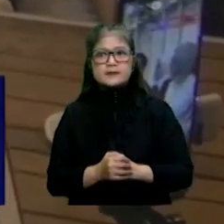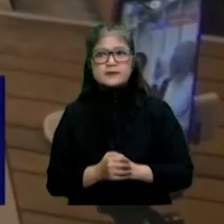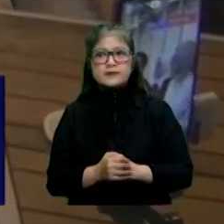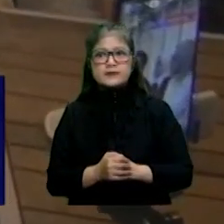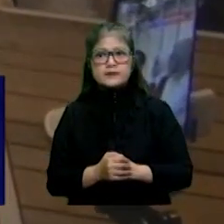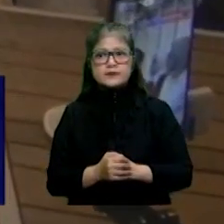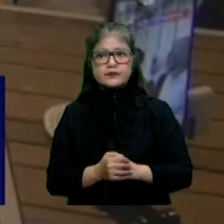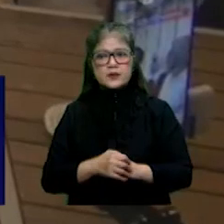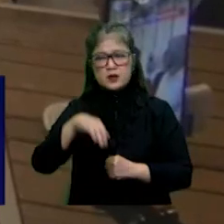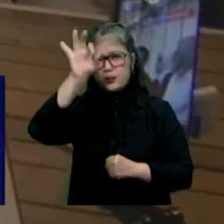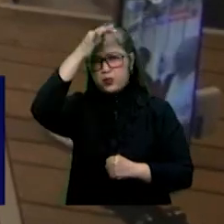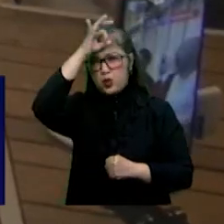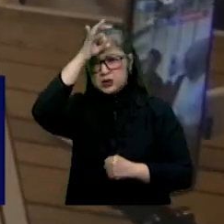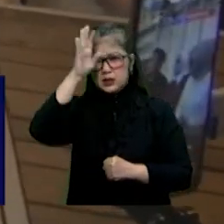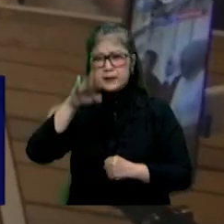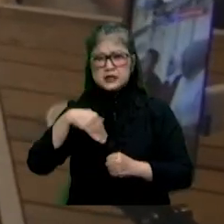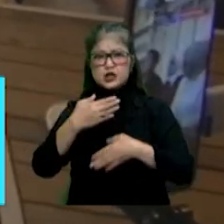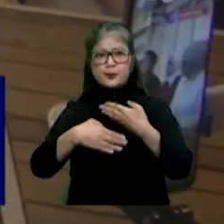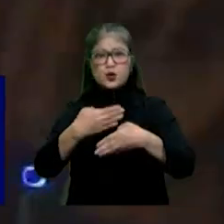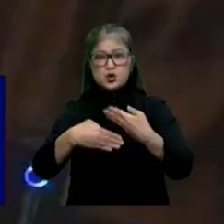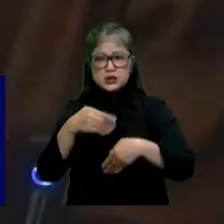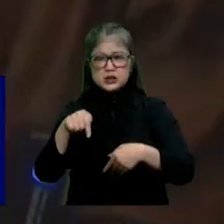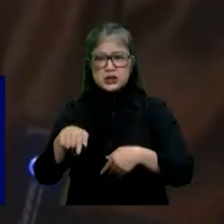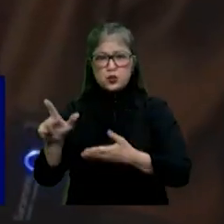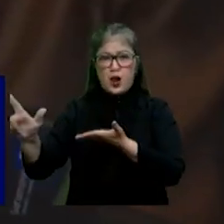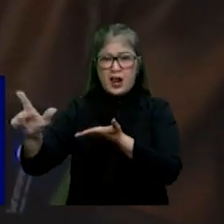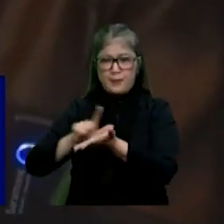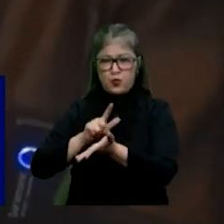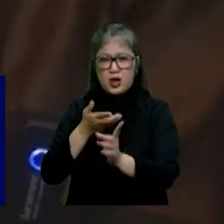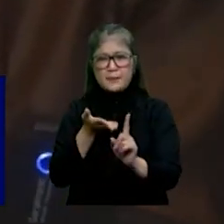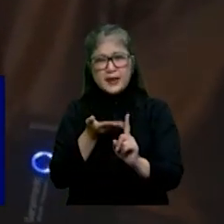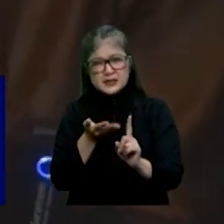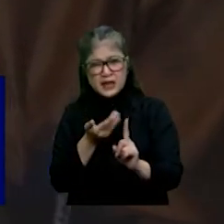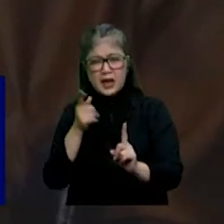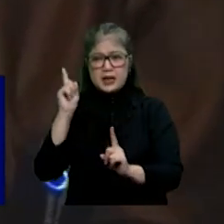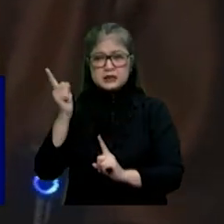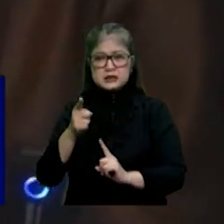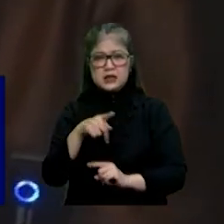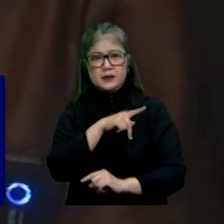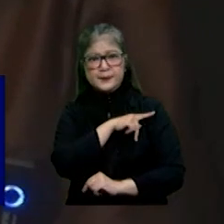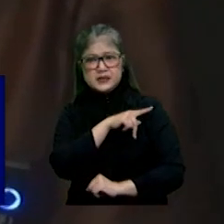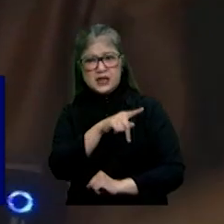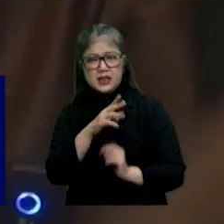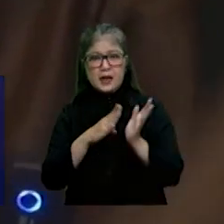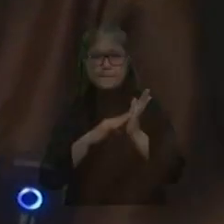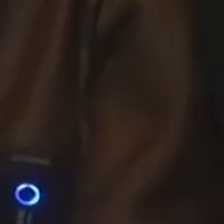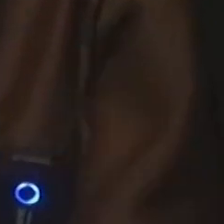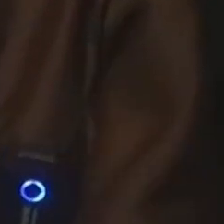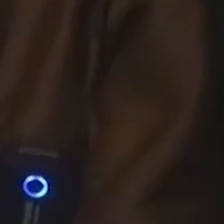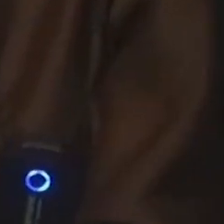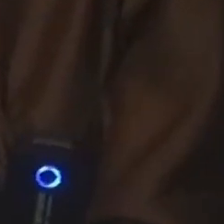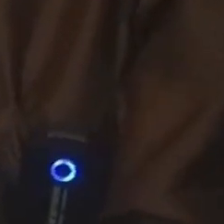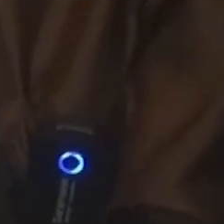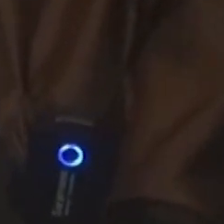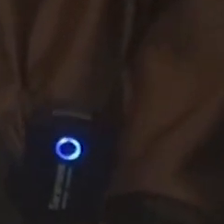Pihak kepolisian sudah menindaklanjuti laporan dugaan pelecehan seksual terhadap finalis Miss Universe Indonesia dan akan melanjutkan ke proses tahap